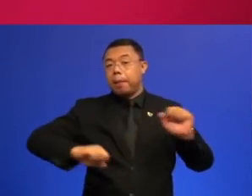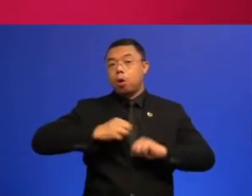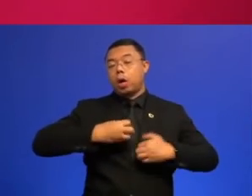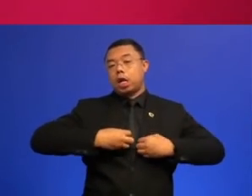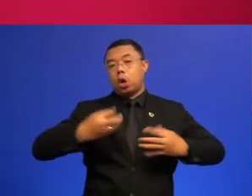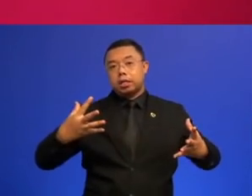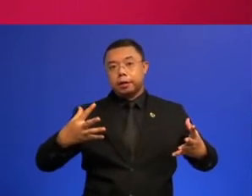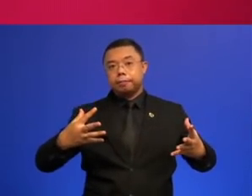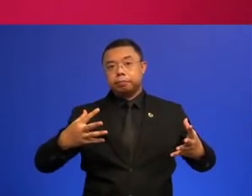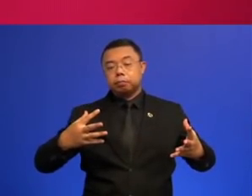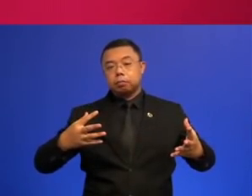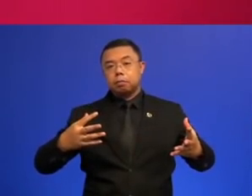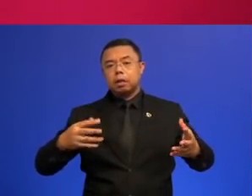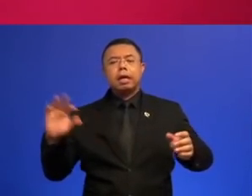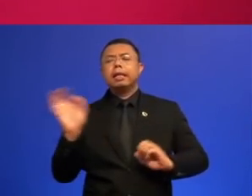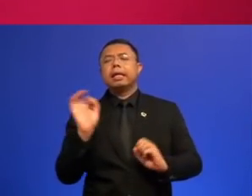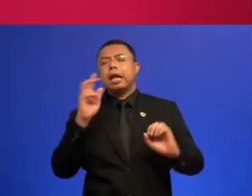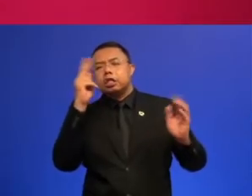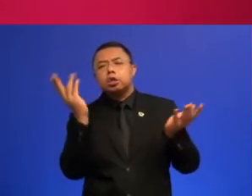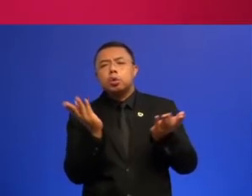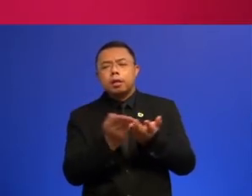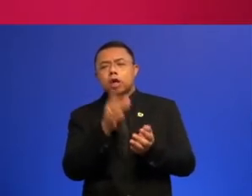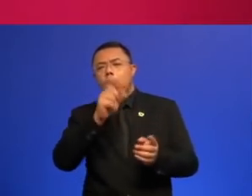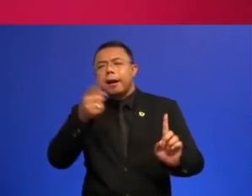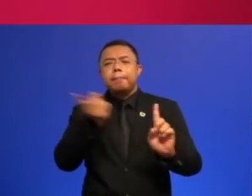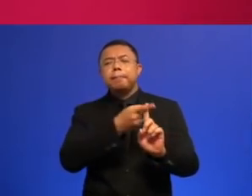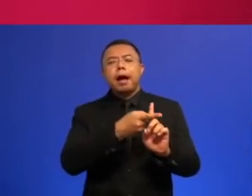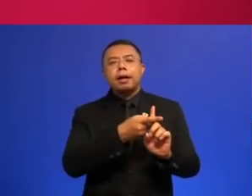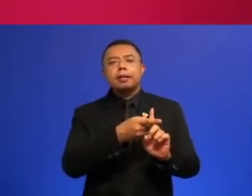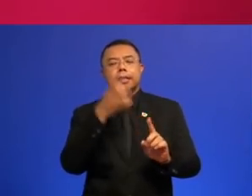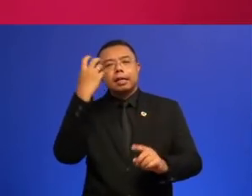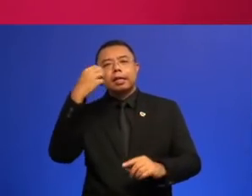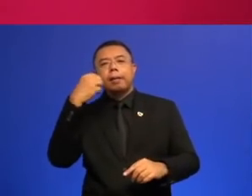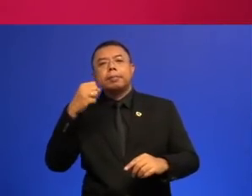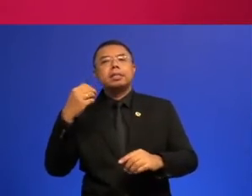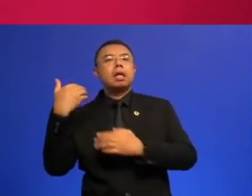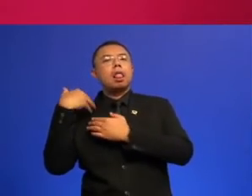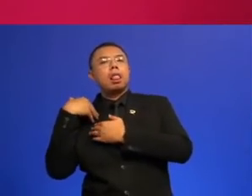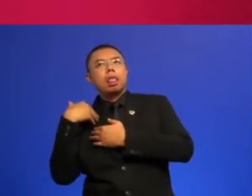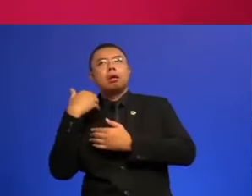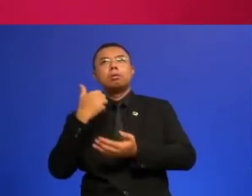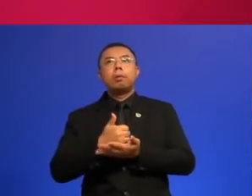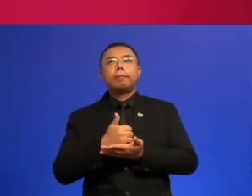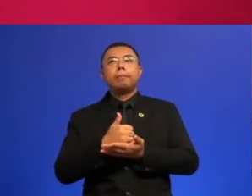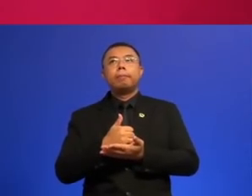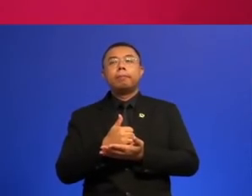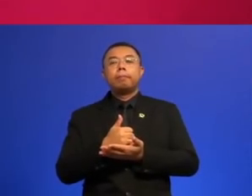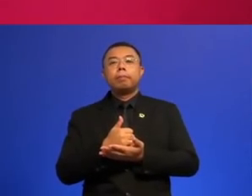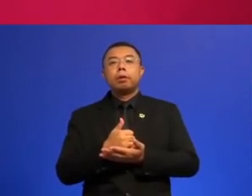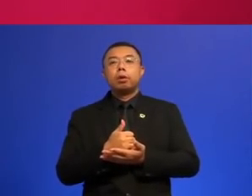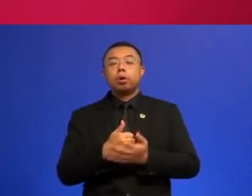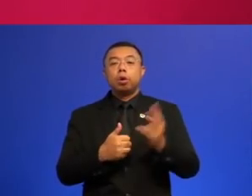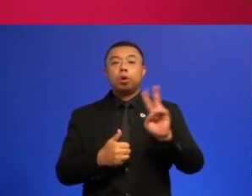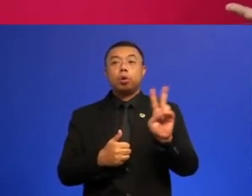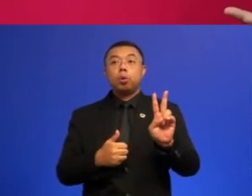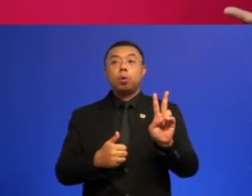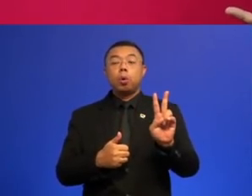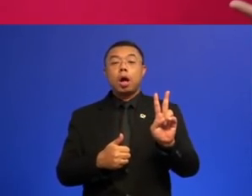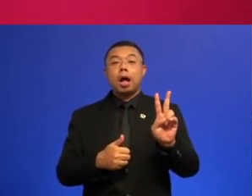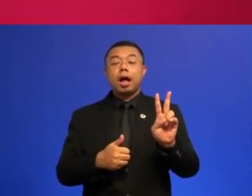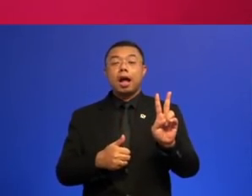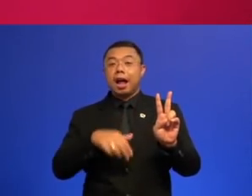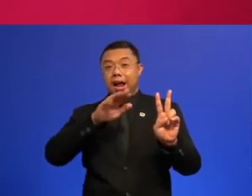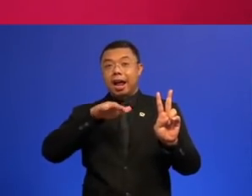dosa. Tidak ada situasi di mana orang dipaksa tidak bisa memikul. Dua adik yang masih belum